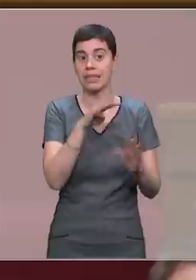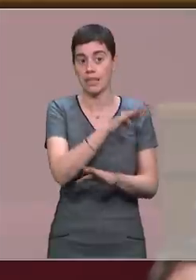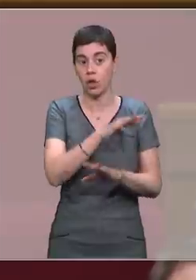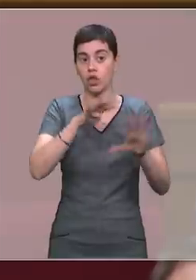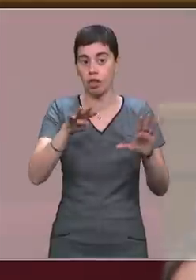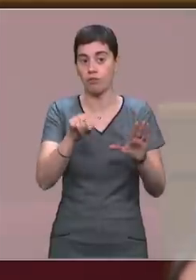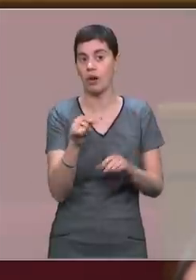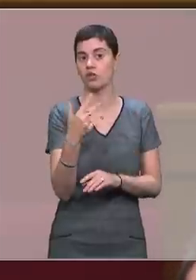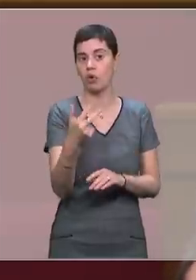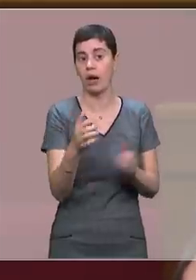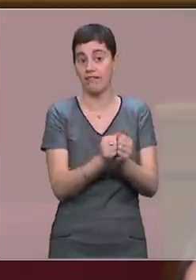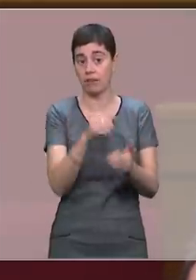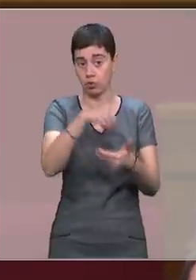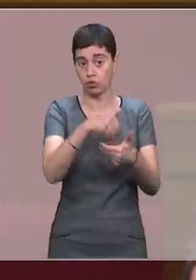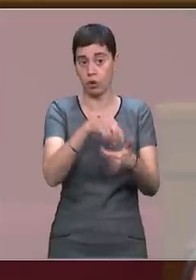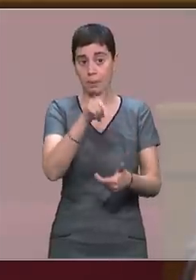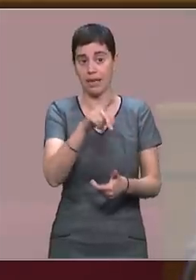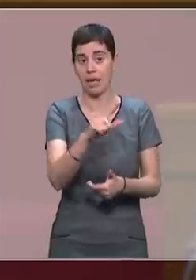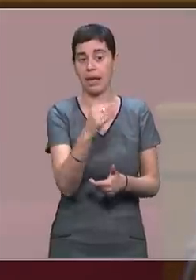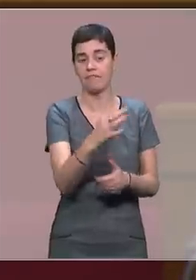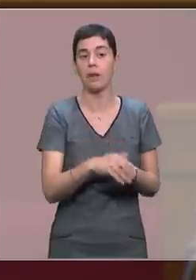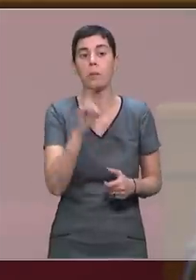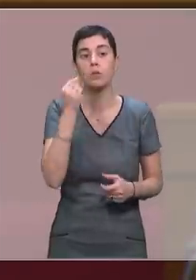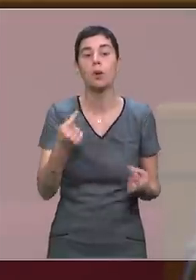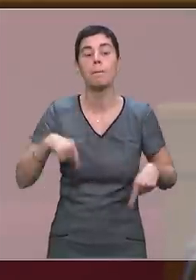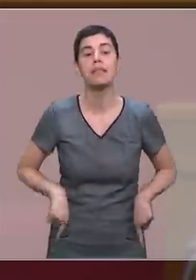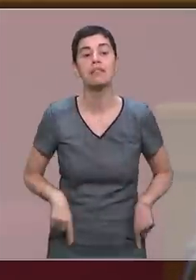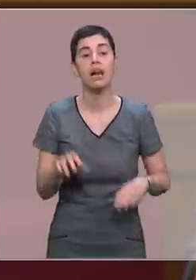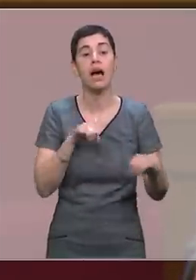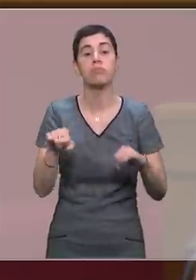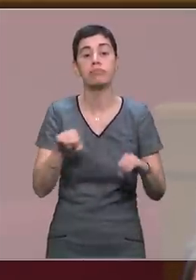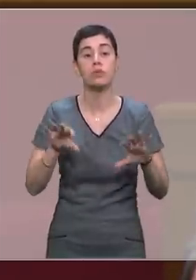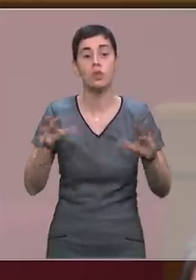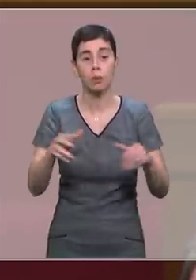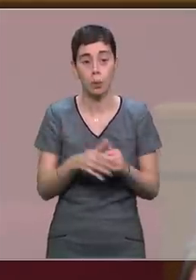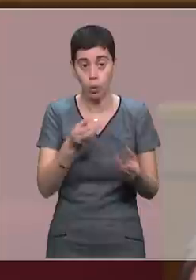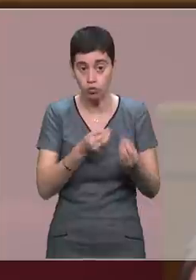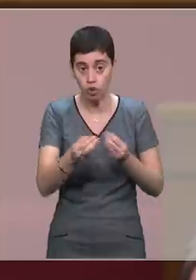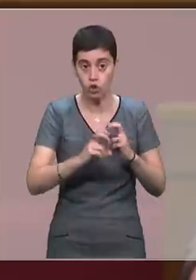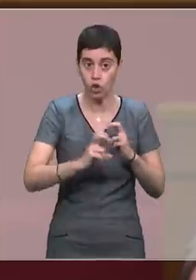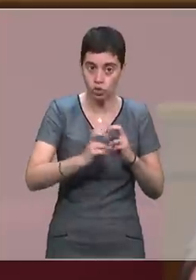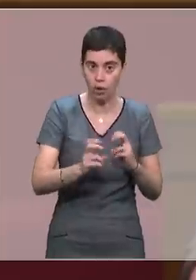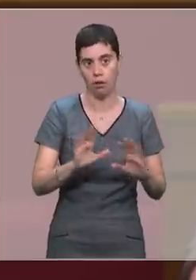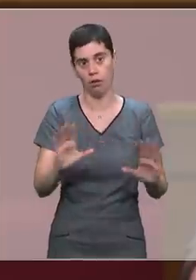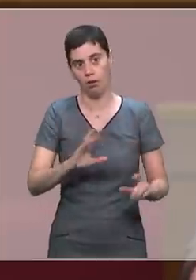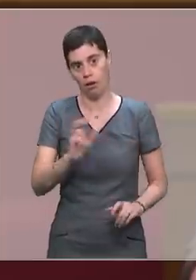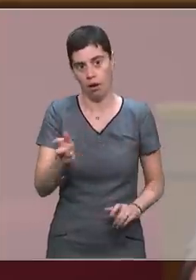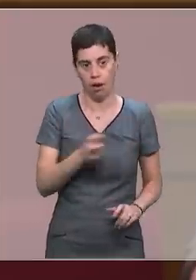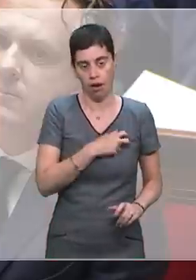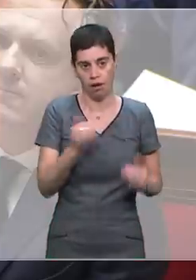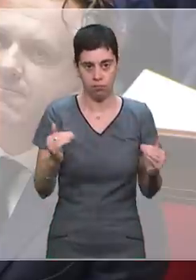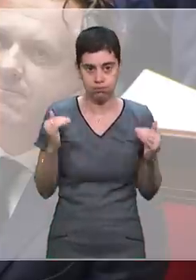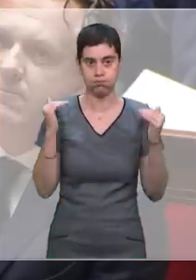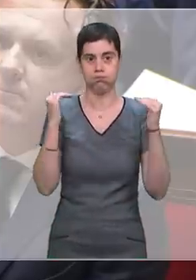PLF. Monsieur le ministre, comment comptez-vous agir pour que les transports soient enfin à la hauteur des